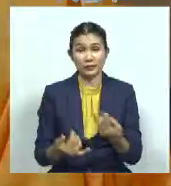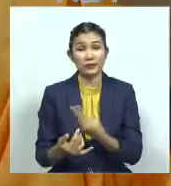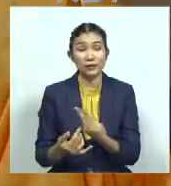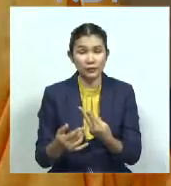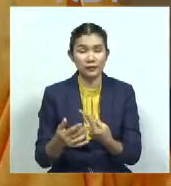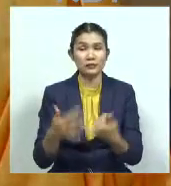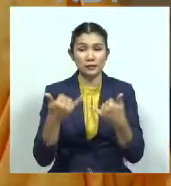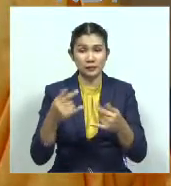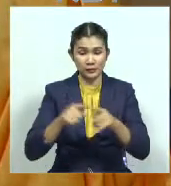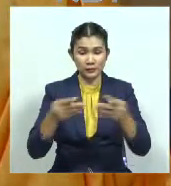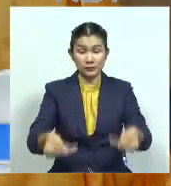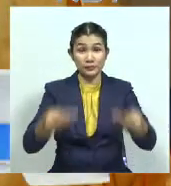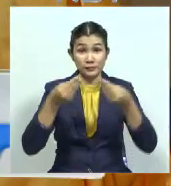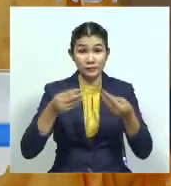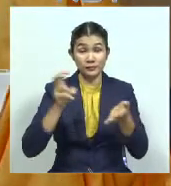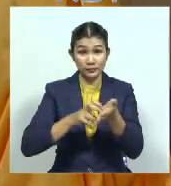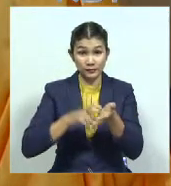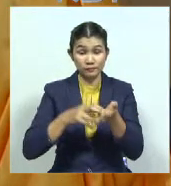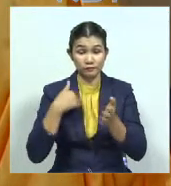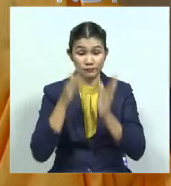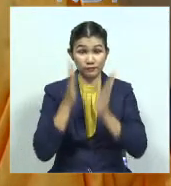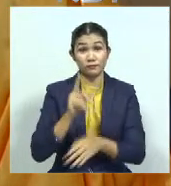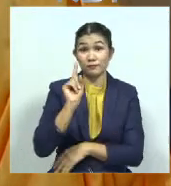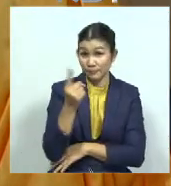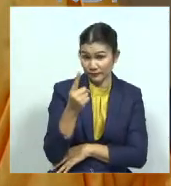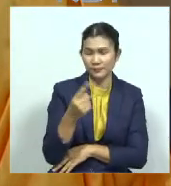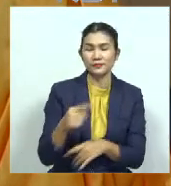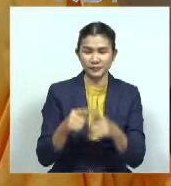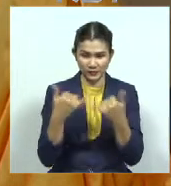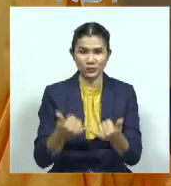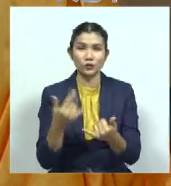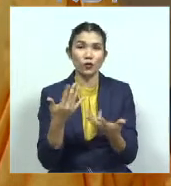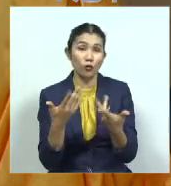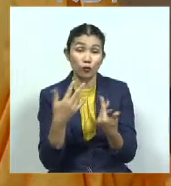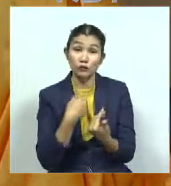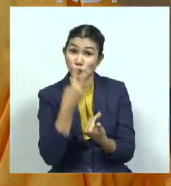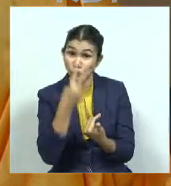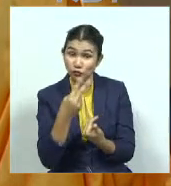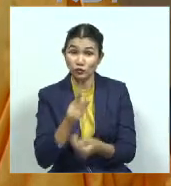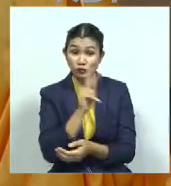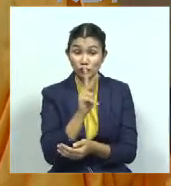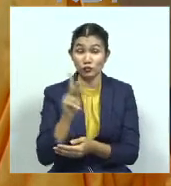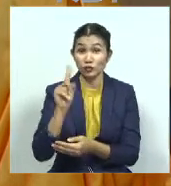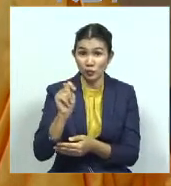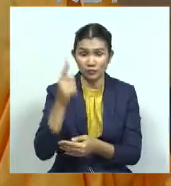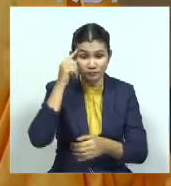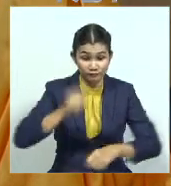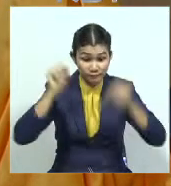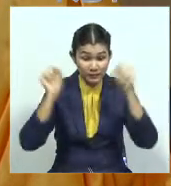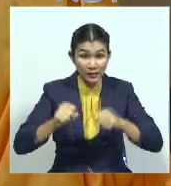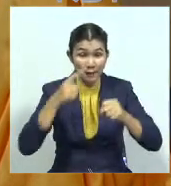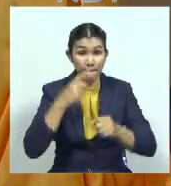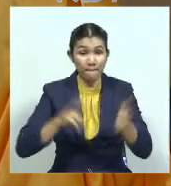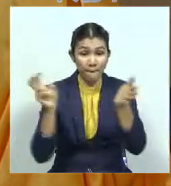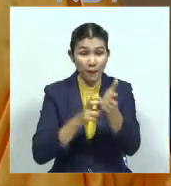นอกจากการรับหนังสือรับรองของสสหน้าใหม่แล้วนะคะขณะเดียวกันก็ต้องรอลุ้นนะคะว่าวันนี้กกต.จะมีมติประกาศรับรองส